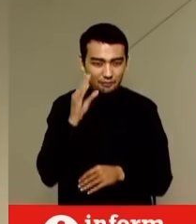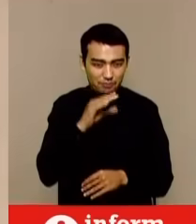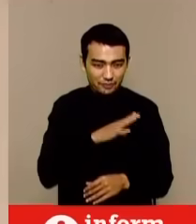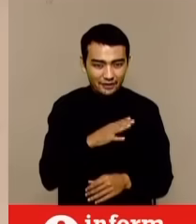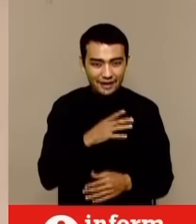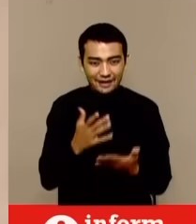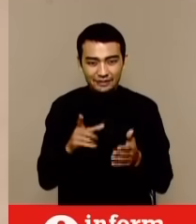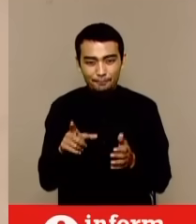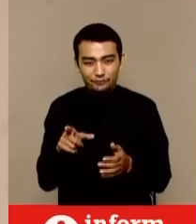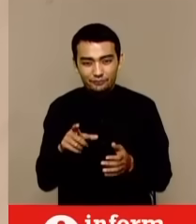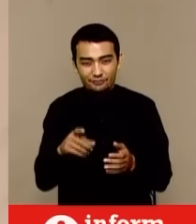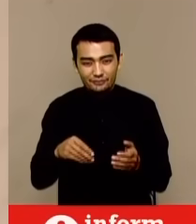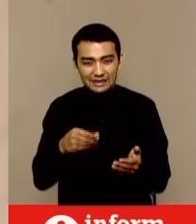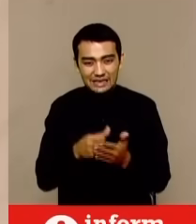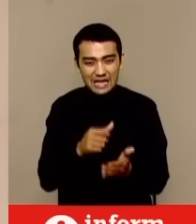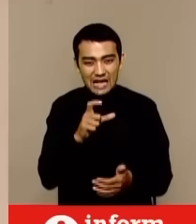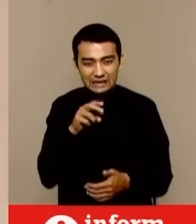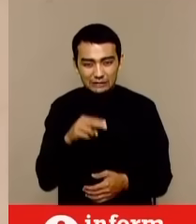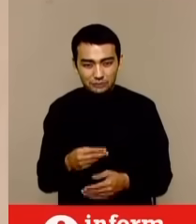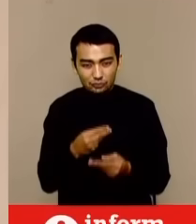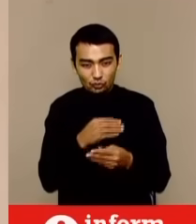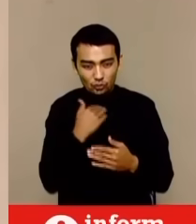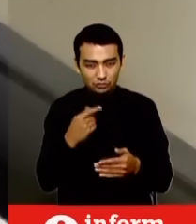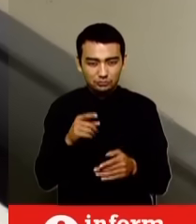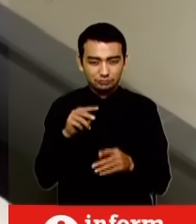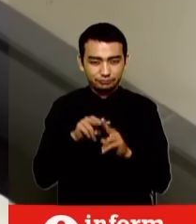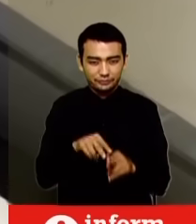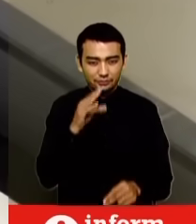қысым көрсетіп, қорқыта бастайды.